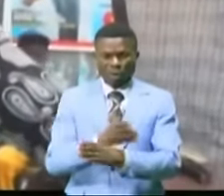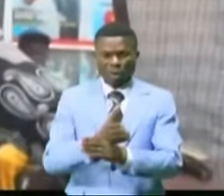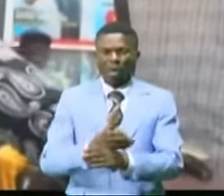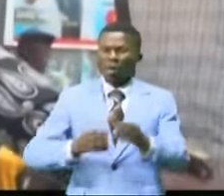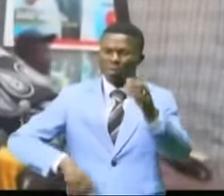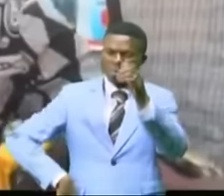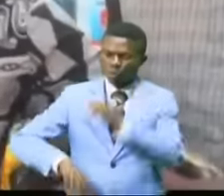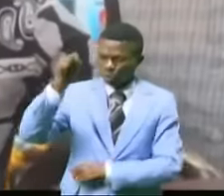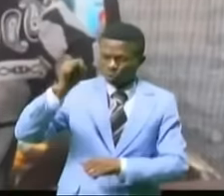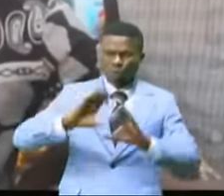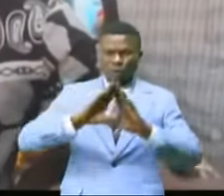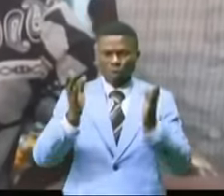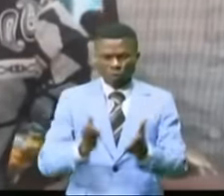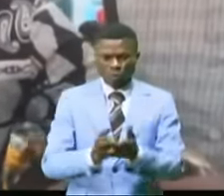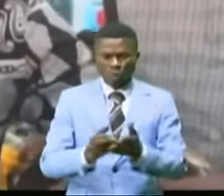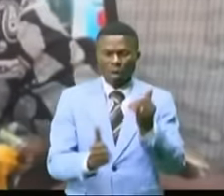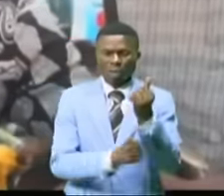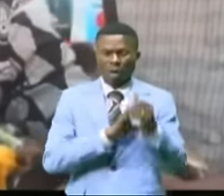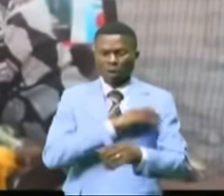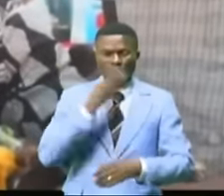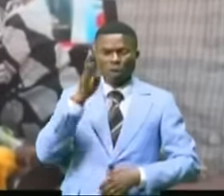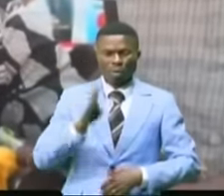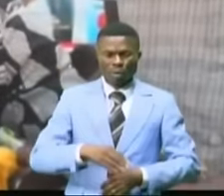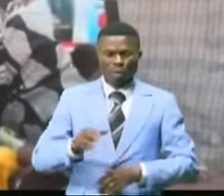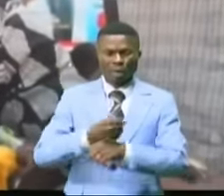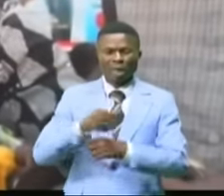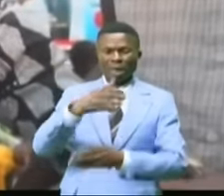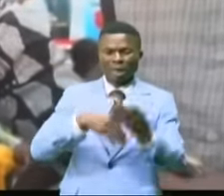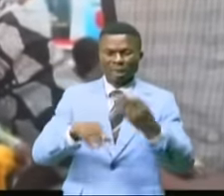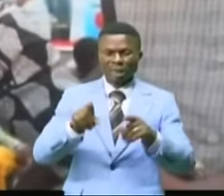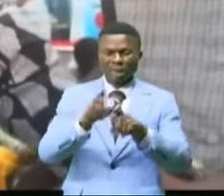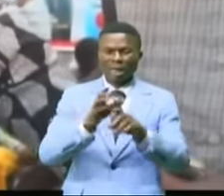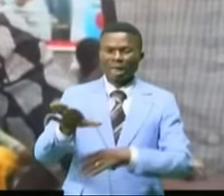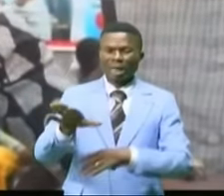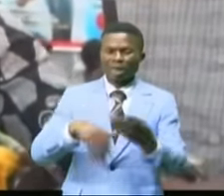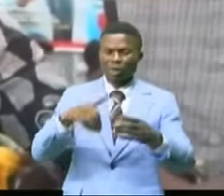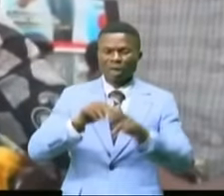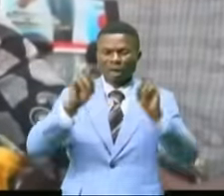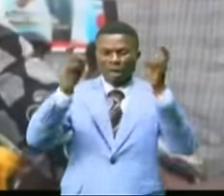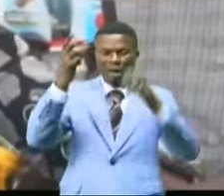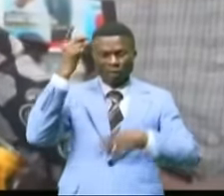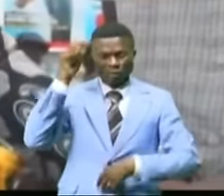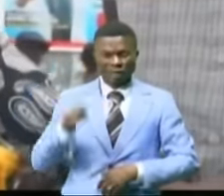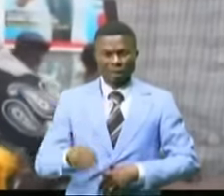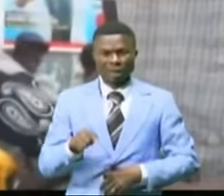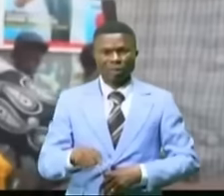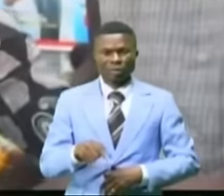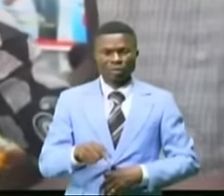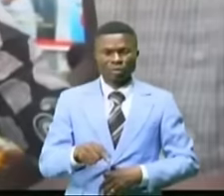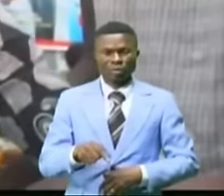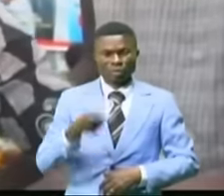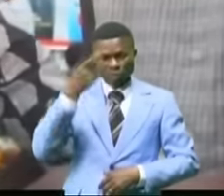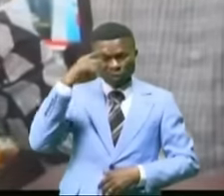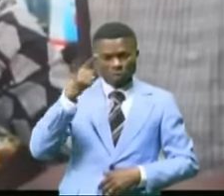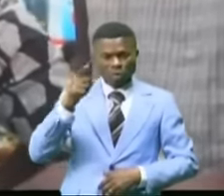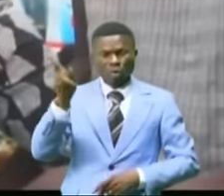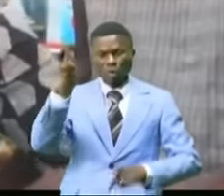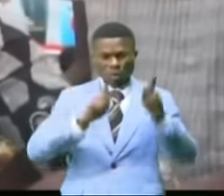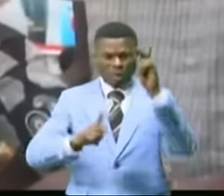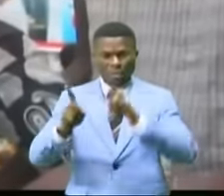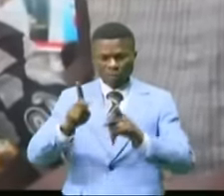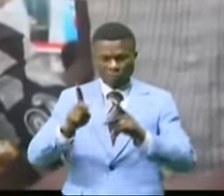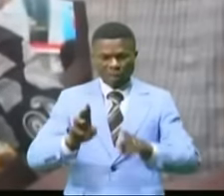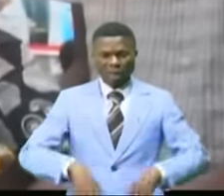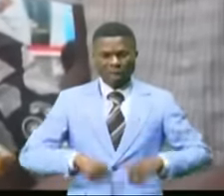d'état de nuire tous les malfrats sèment la terreur et l'insécurité dans la ville province de Kinshasa pour que la population